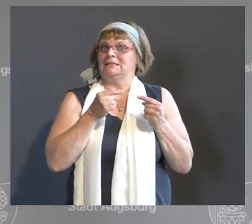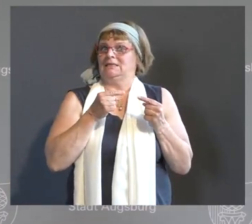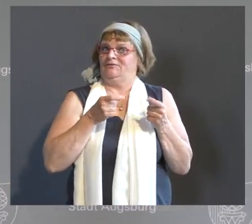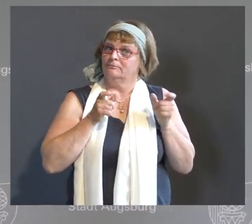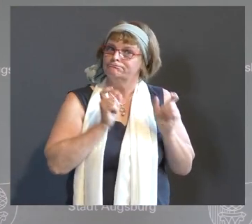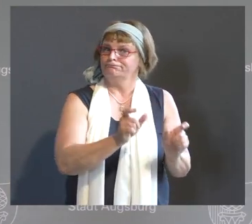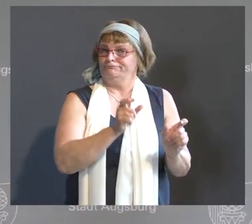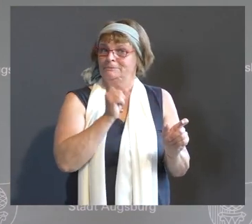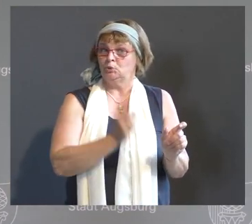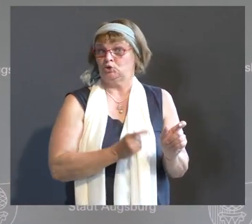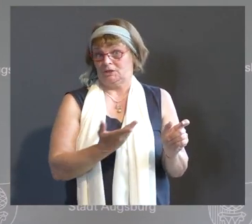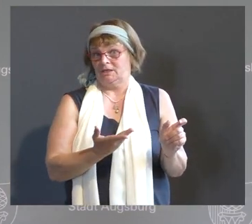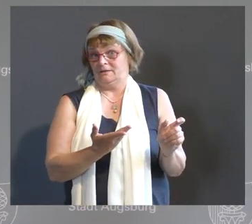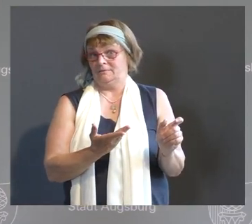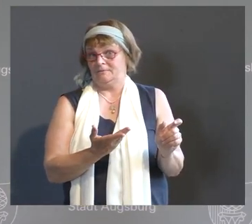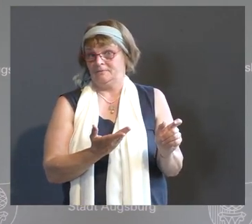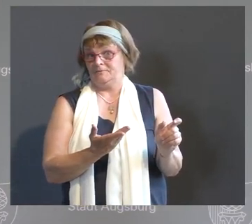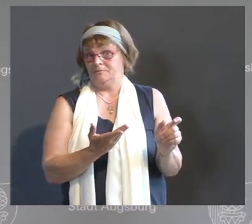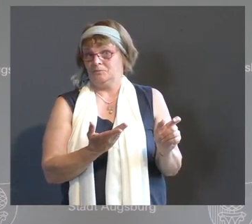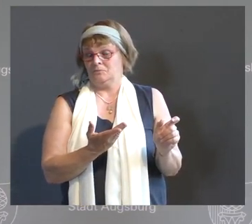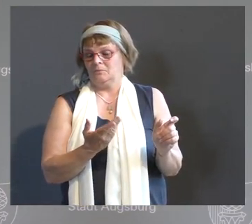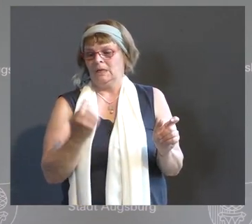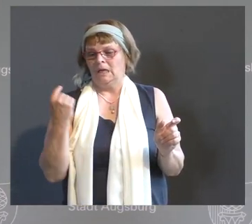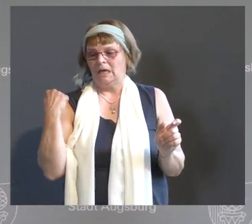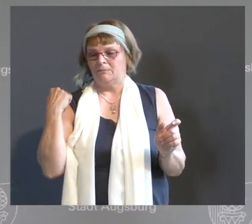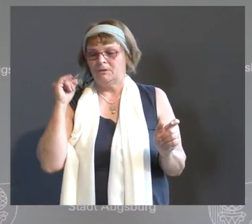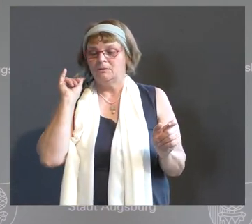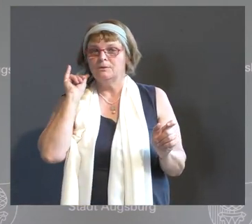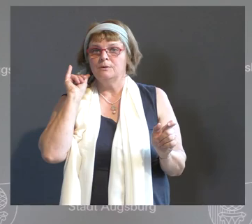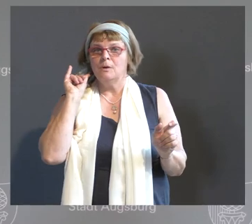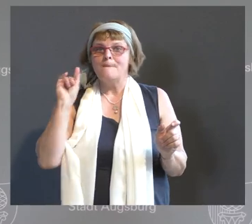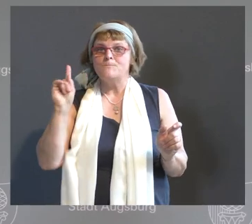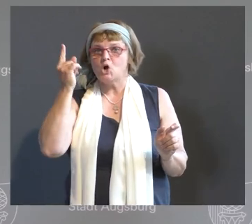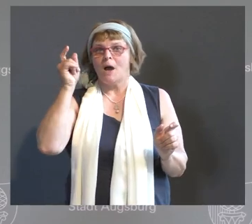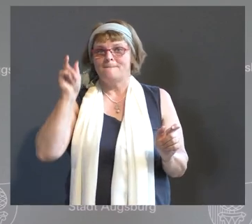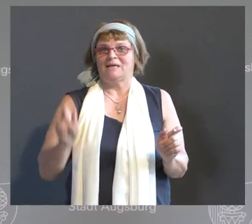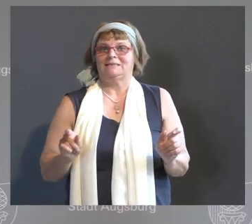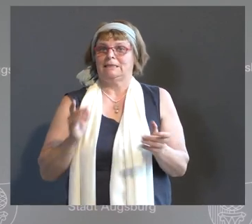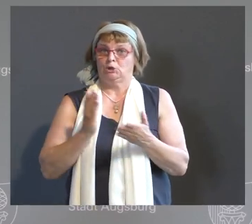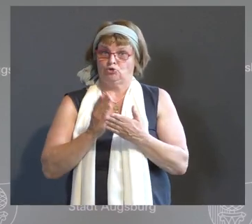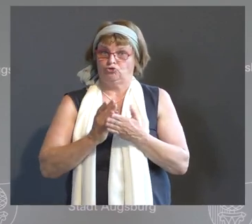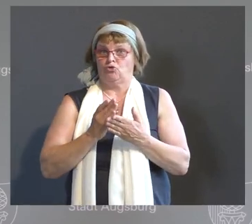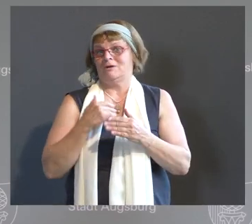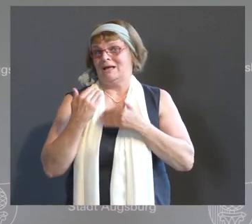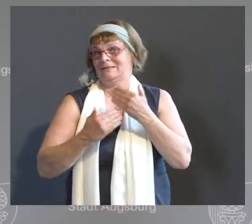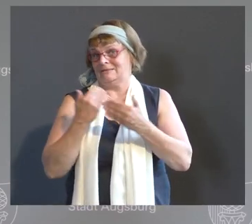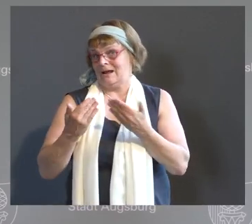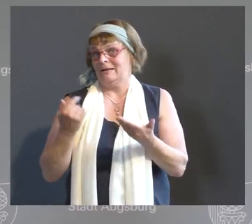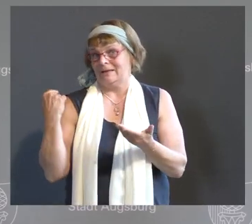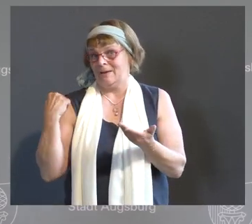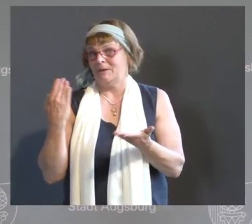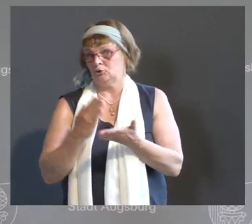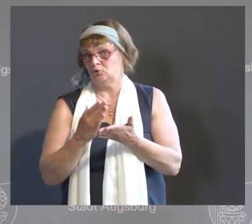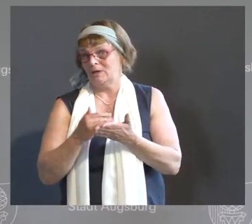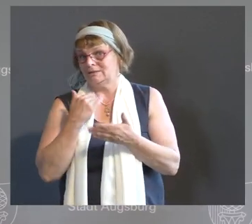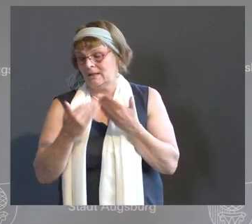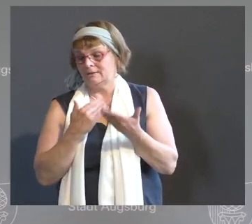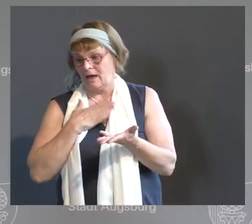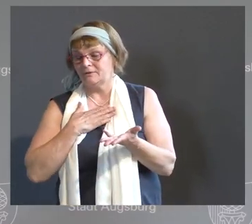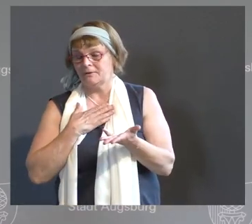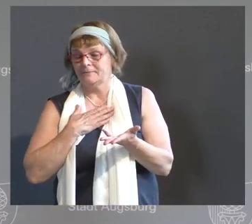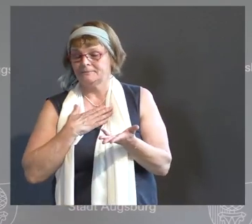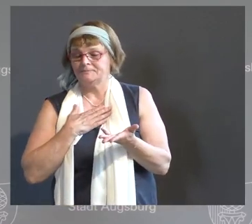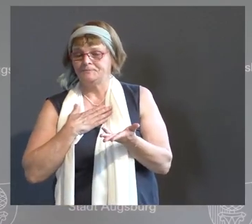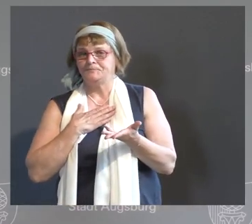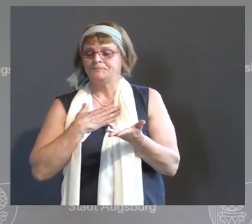die Maßnahmen, die die Oberbürgermeisterin ja schon erwähnt hat, kurz erläutern. Wir werden in intensiver